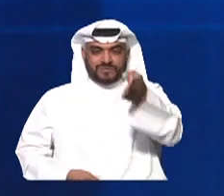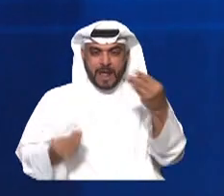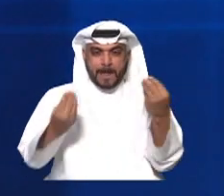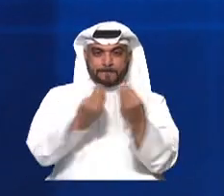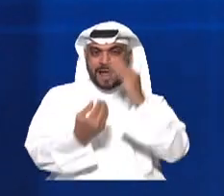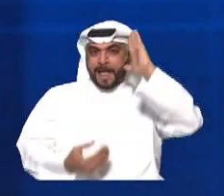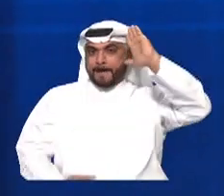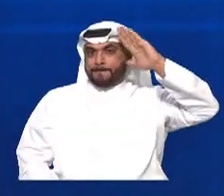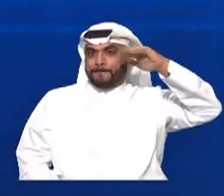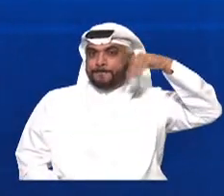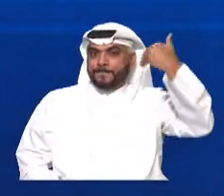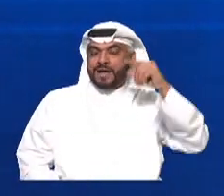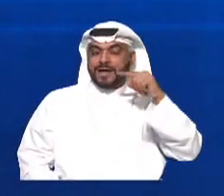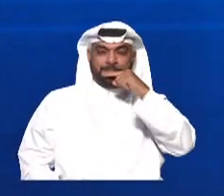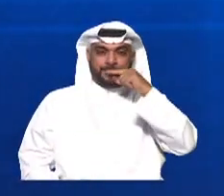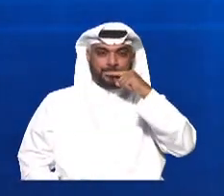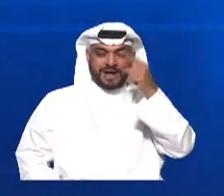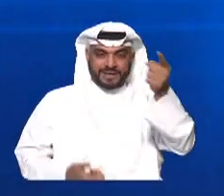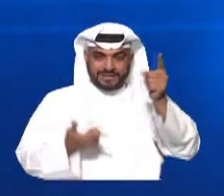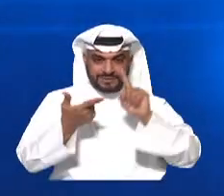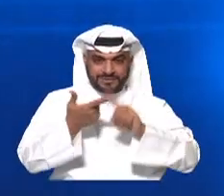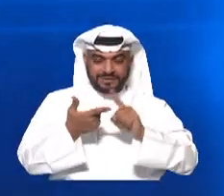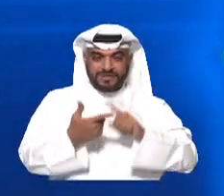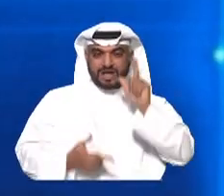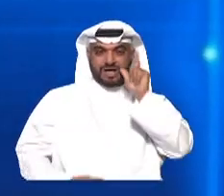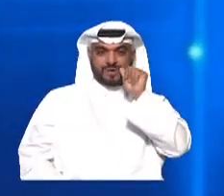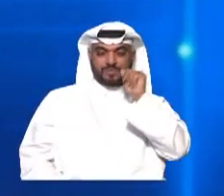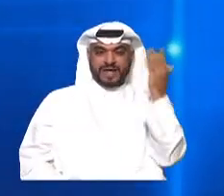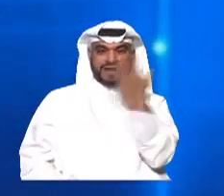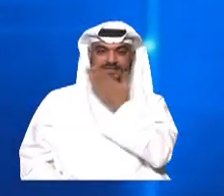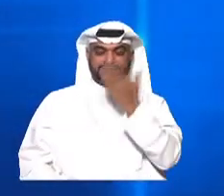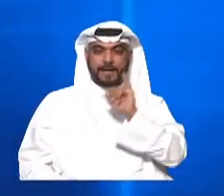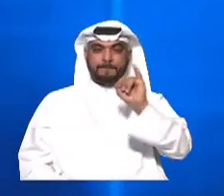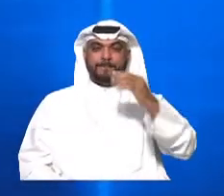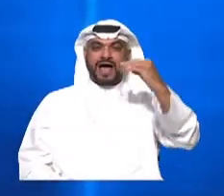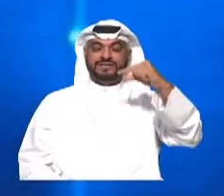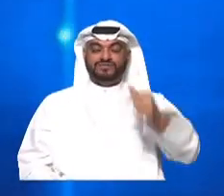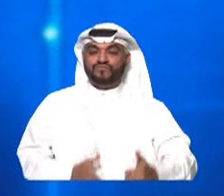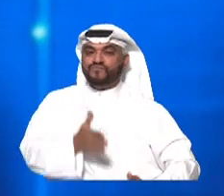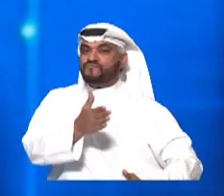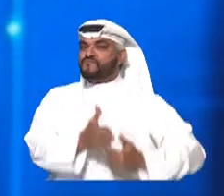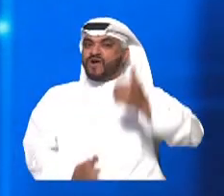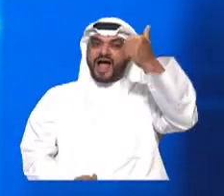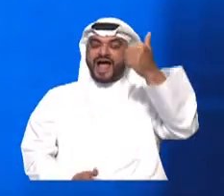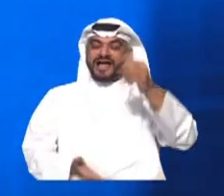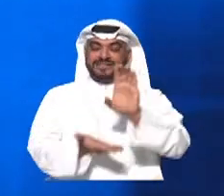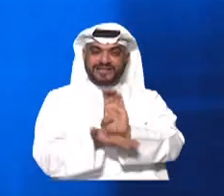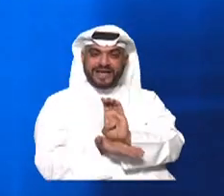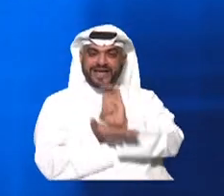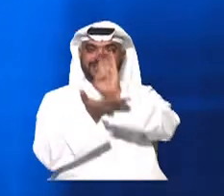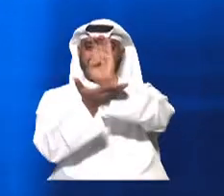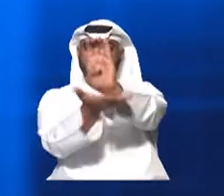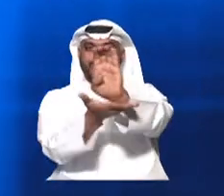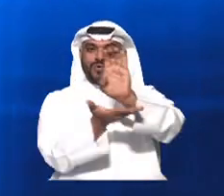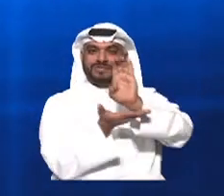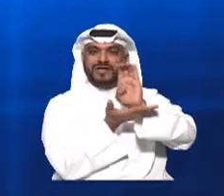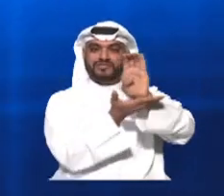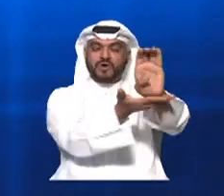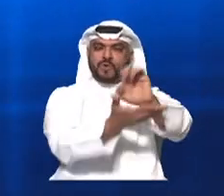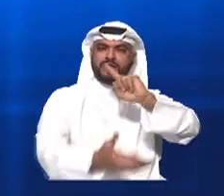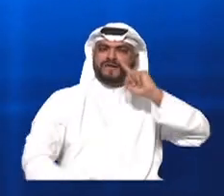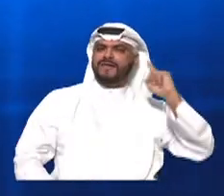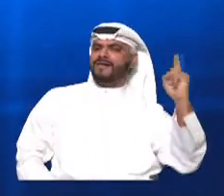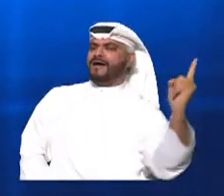منصور قراشي والطالب ماجد خالد المنيفي، وذلك بمناسبة حصولهم على جوائز دولية